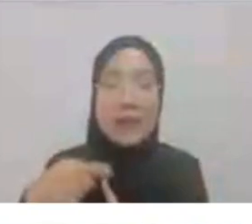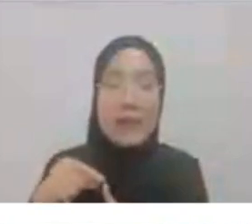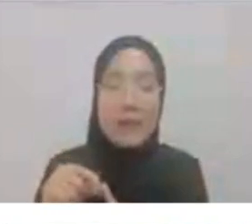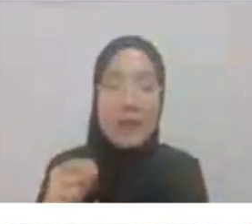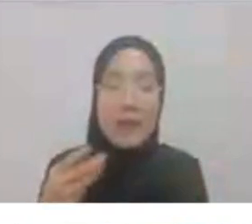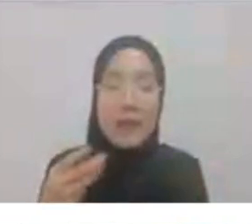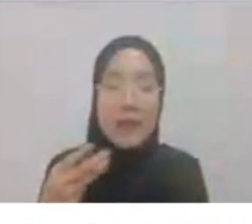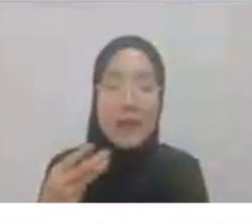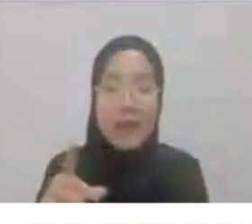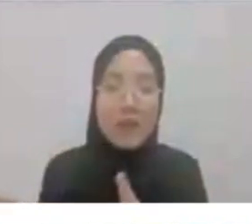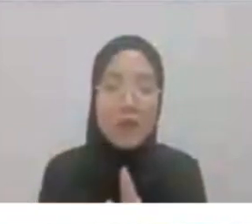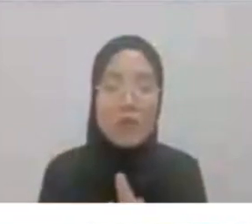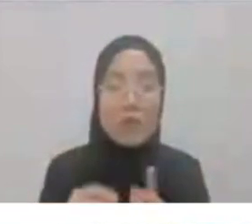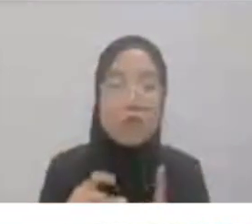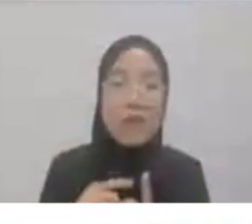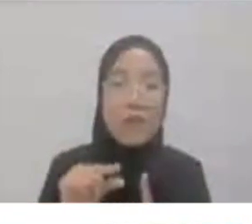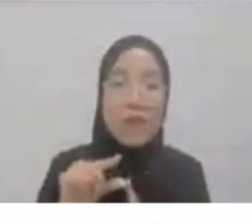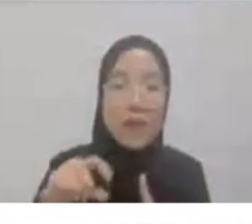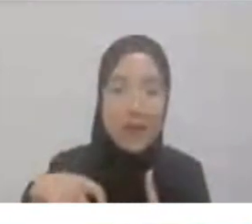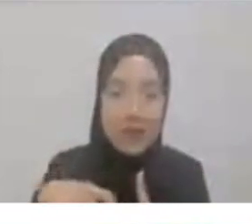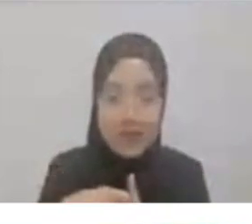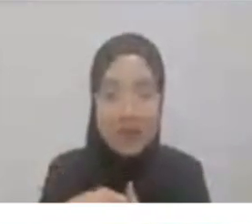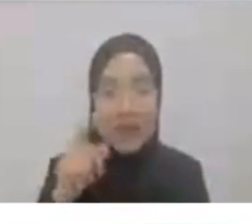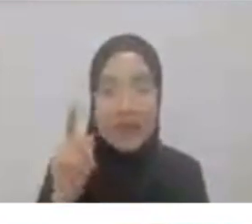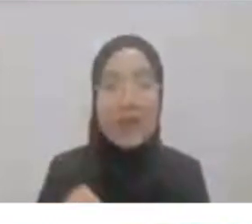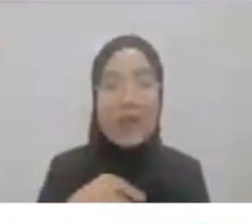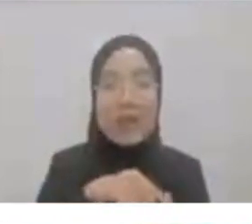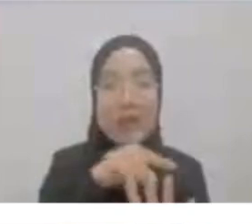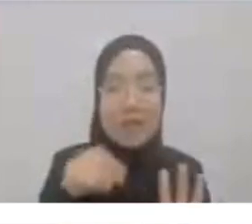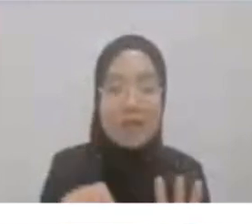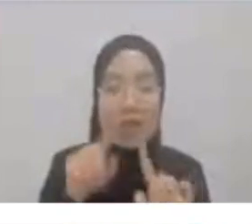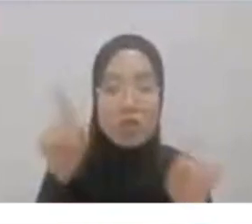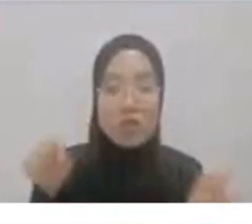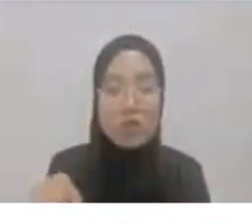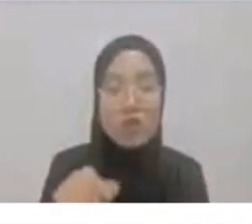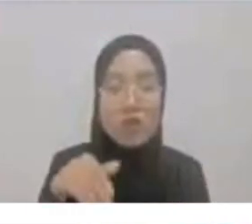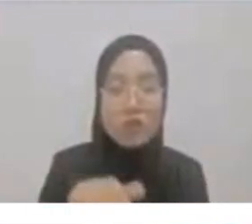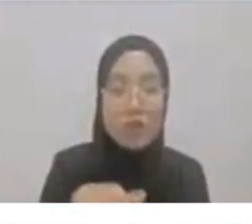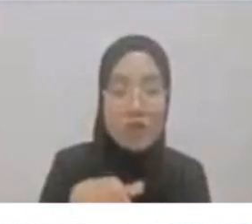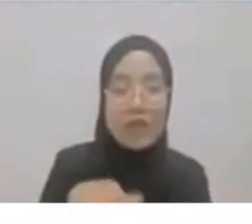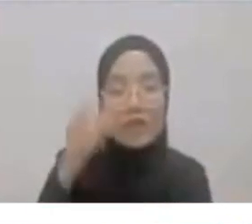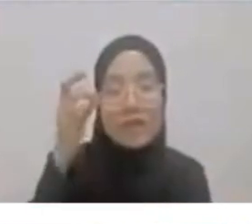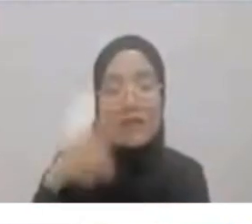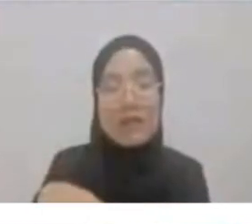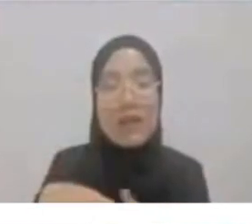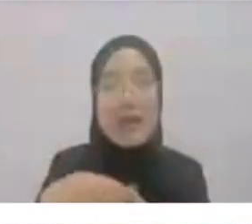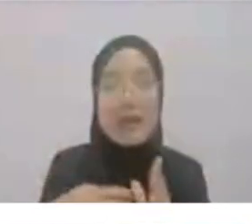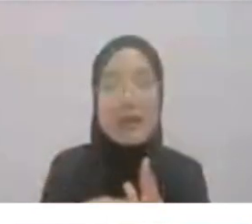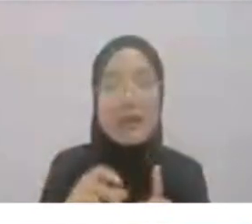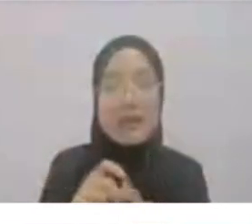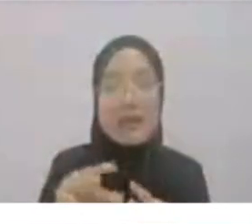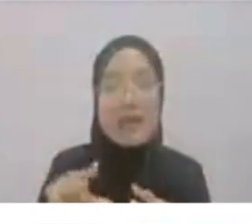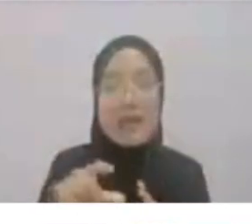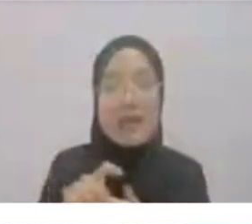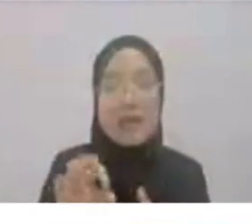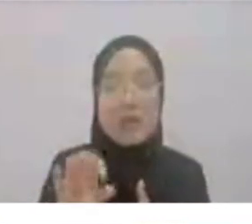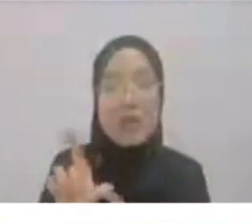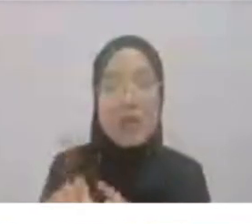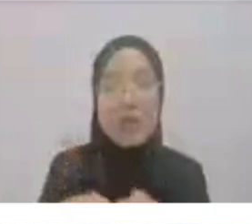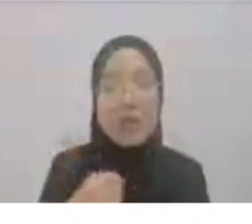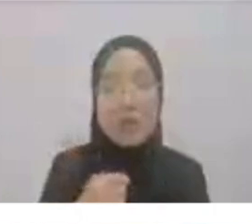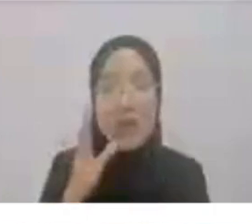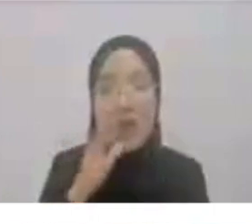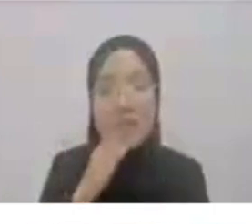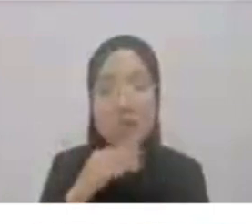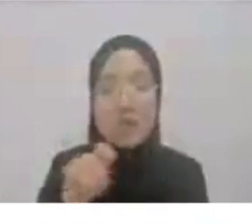pemilih khusus dan diberikan lima surat suara di TPS 005 Desa kandal doyang Kecamatan patarukan adalah tidak beralasan berhukum TPS